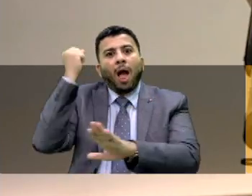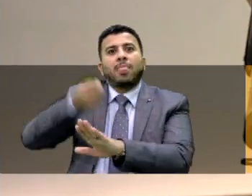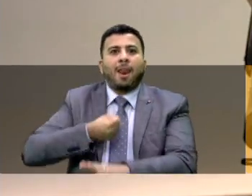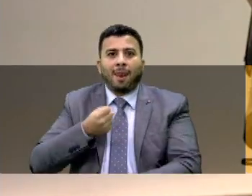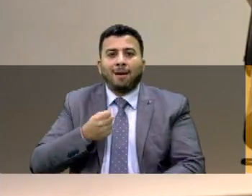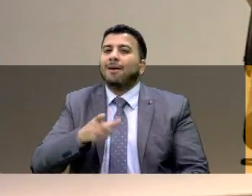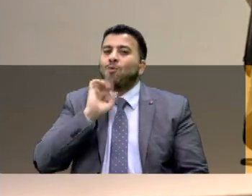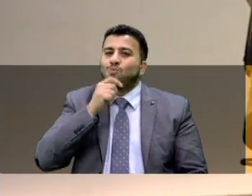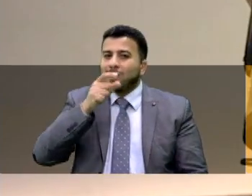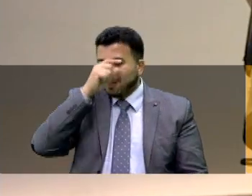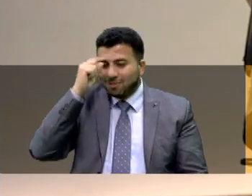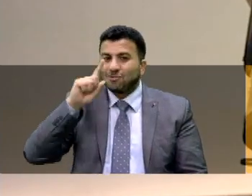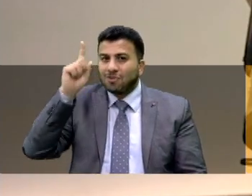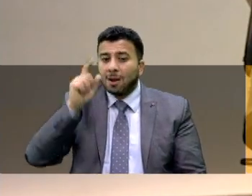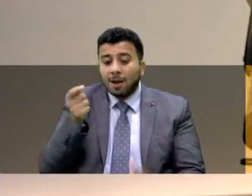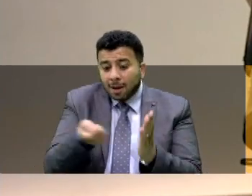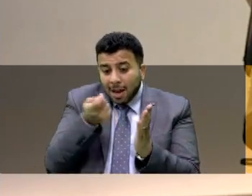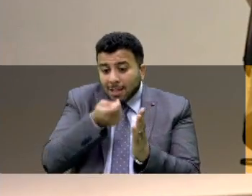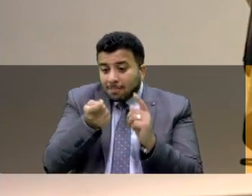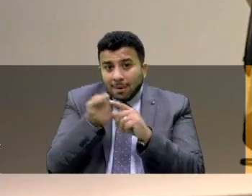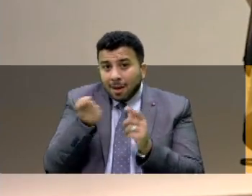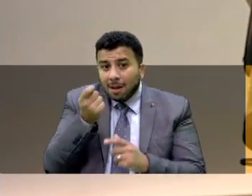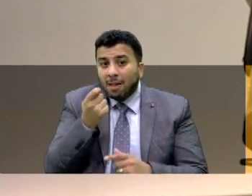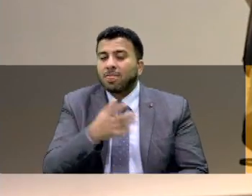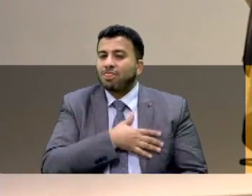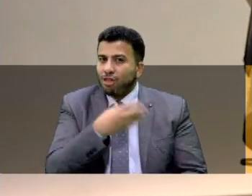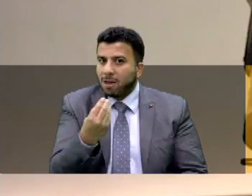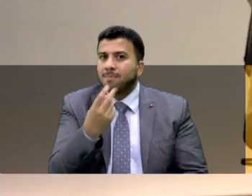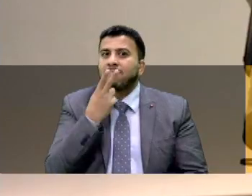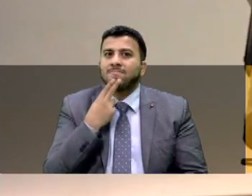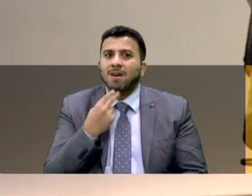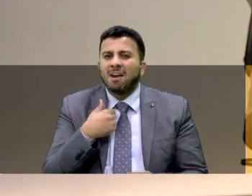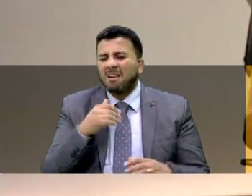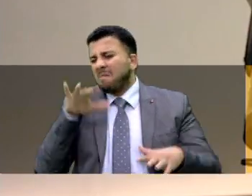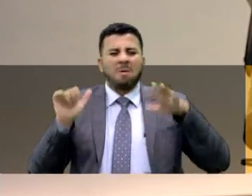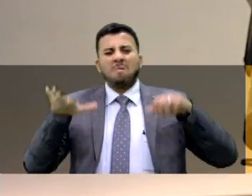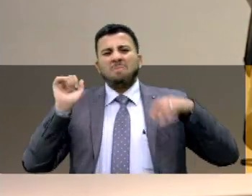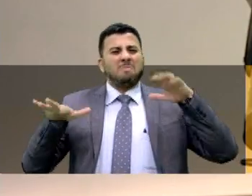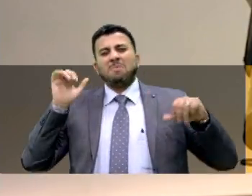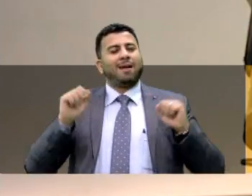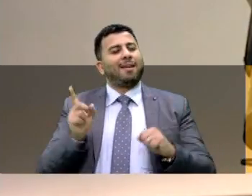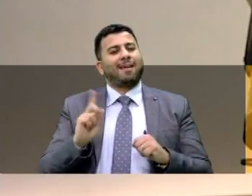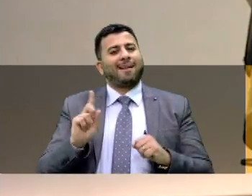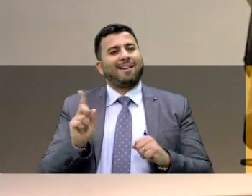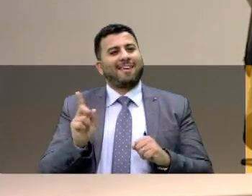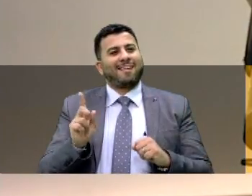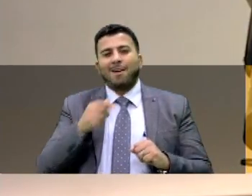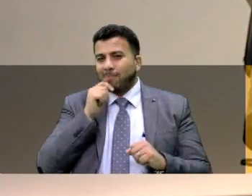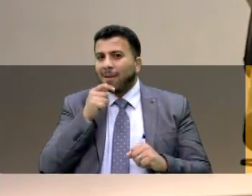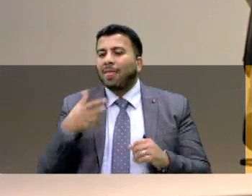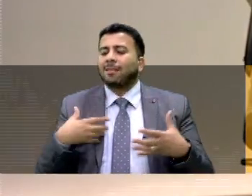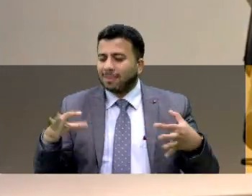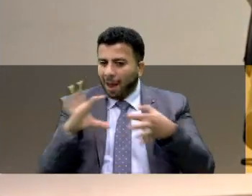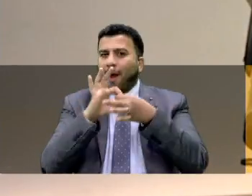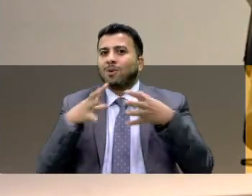إن شاء الله نكتب الكلام الطيب اللي يقرب ما ينفرش، اللي يبعث على